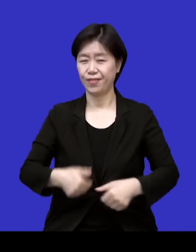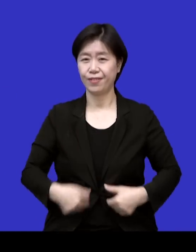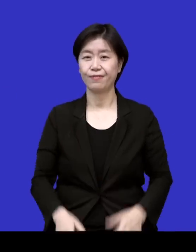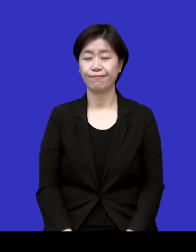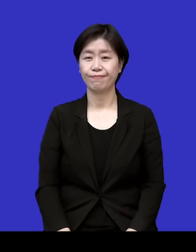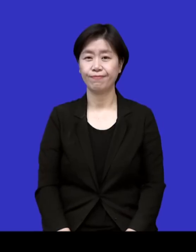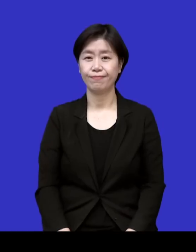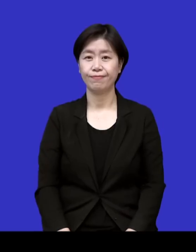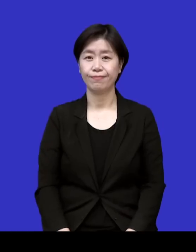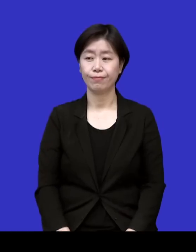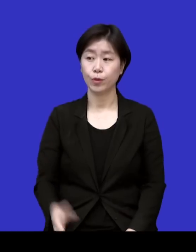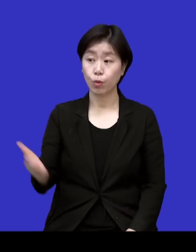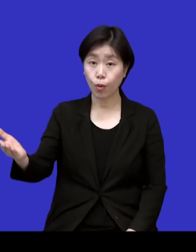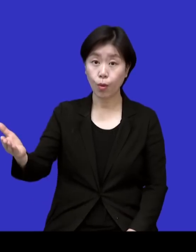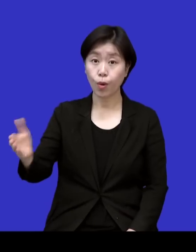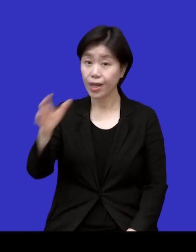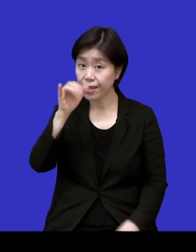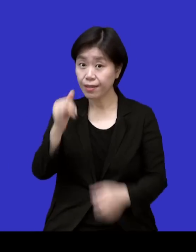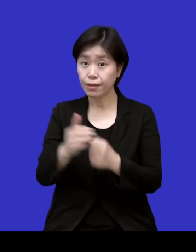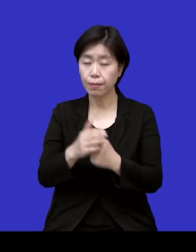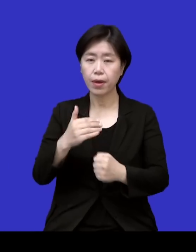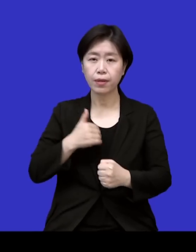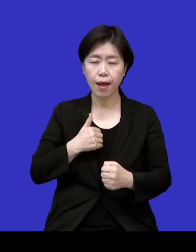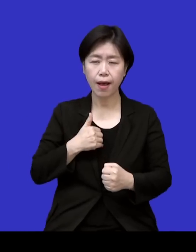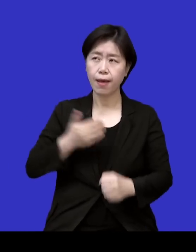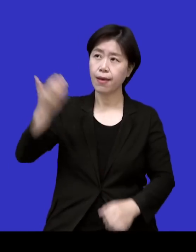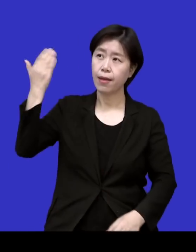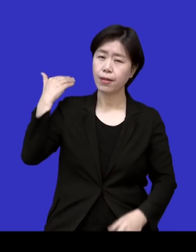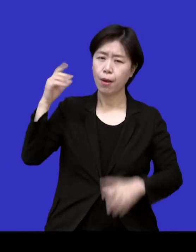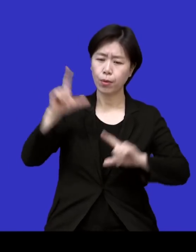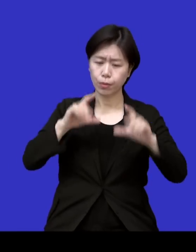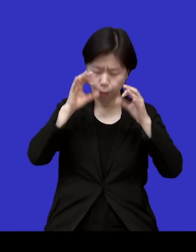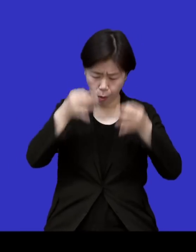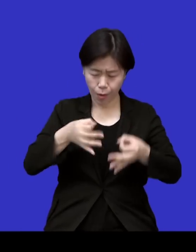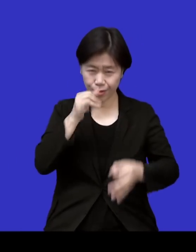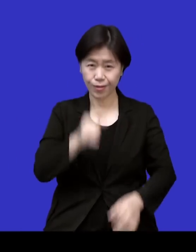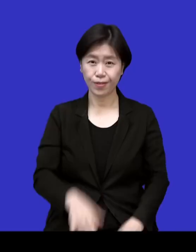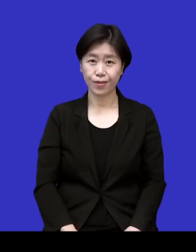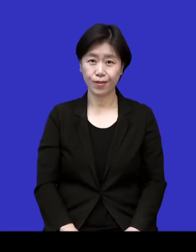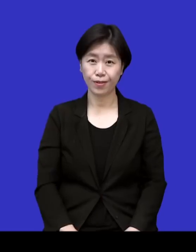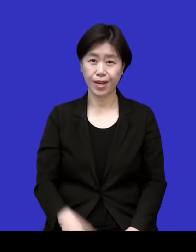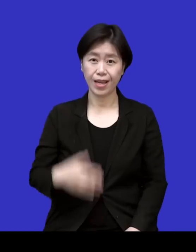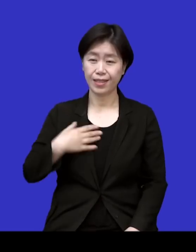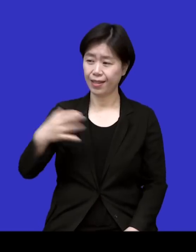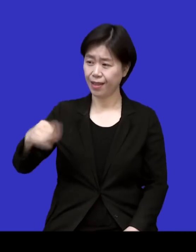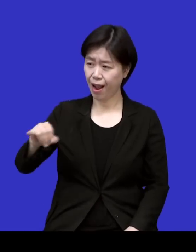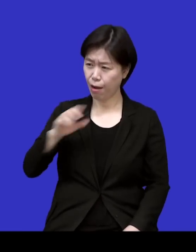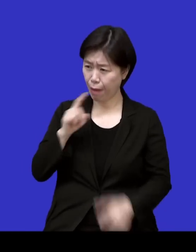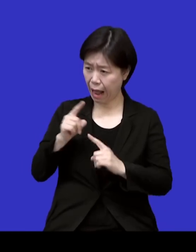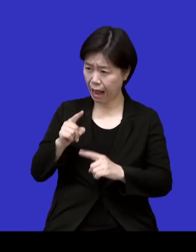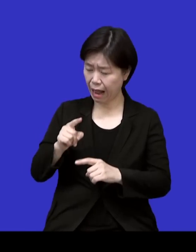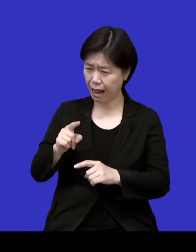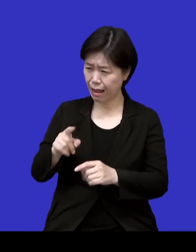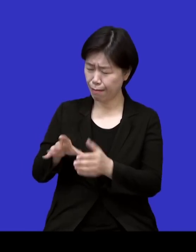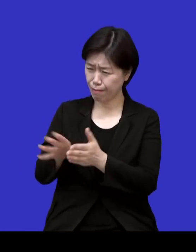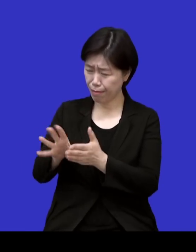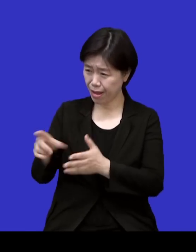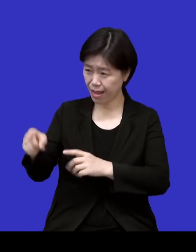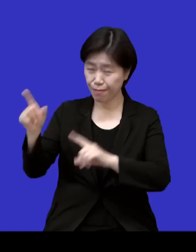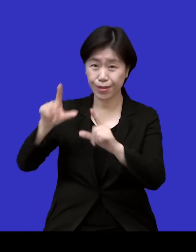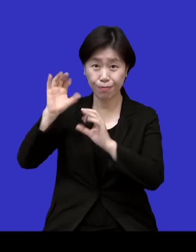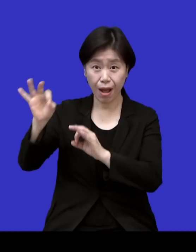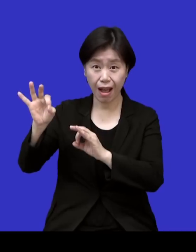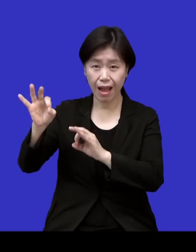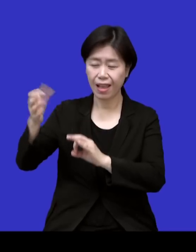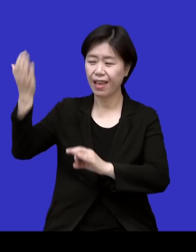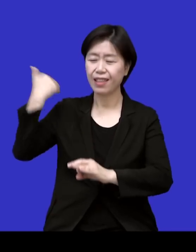그들을 통해서 우리는 더 기도하게 되고 네. 나를 돌아보게 되고 저는 우리 아이의 말투를 보면서 어릴 때 저를 보는 것 같거든요. 그러니까 다시 한번 저를 반성하게 되고